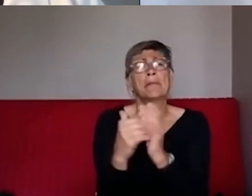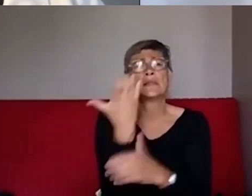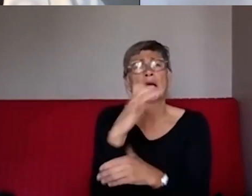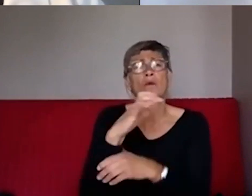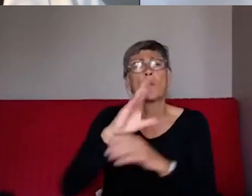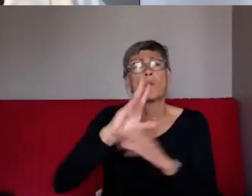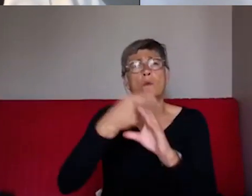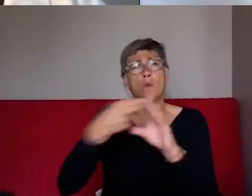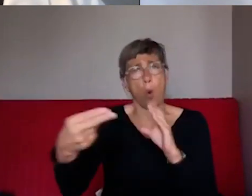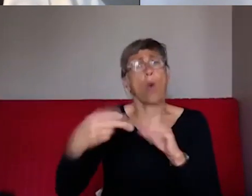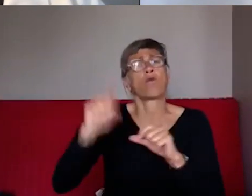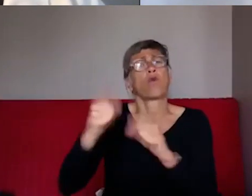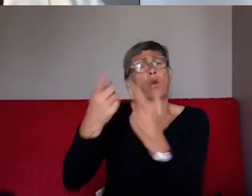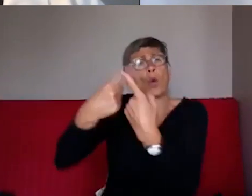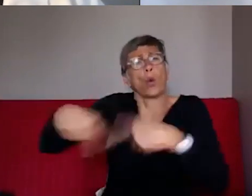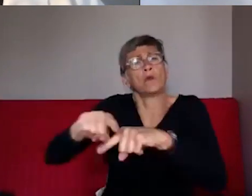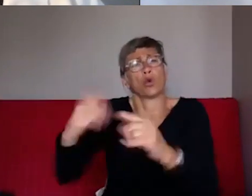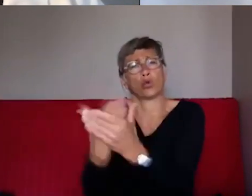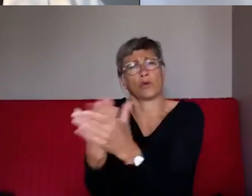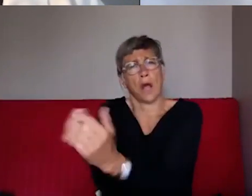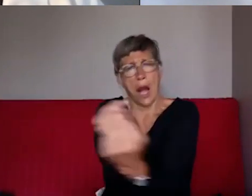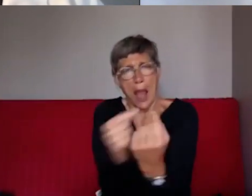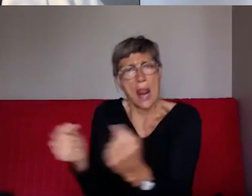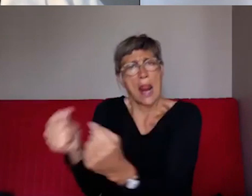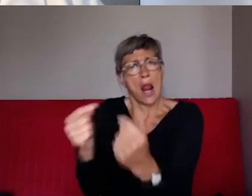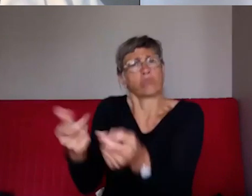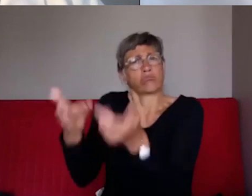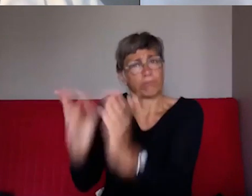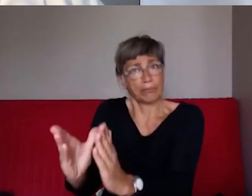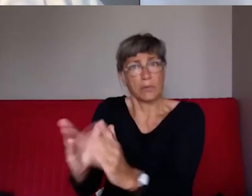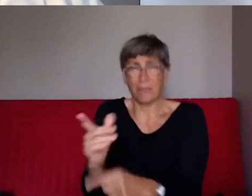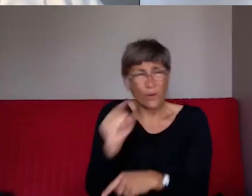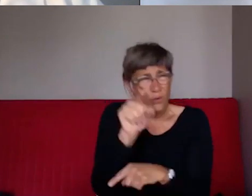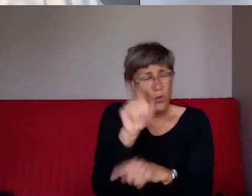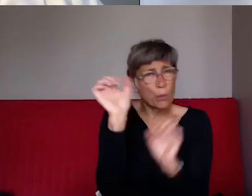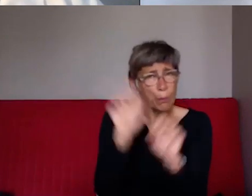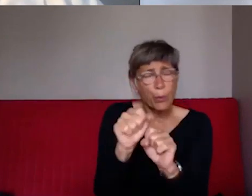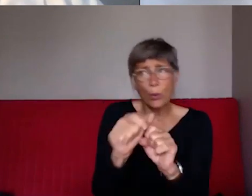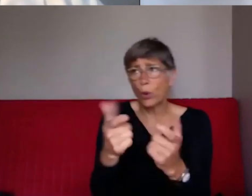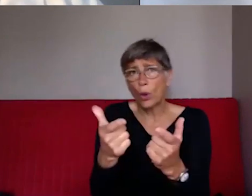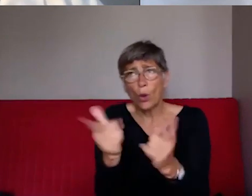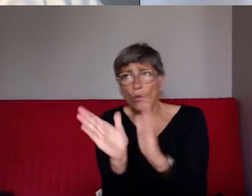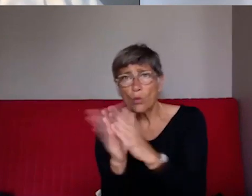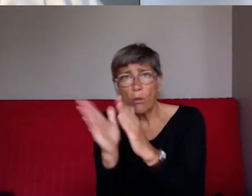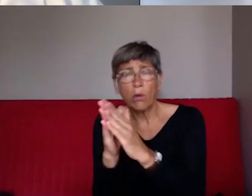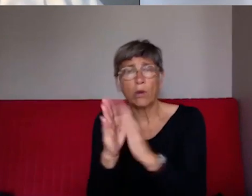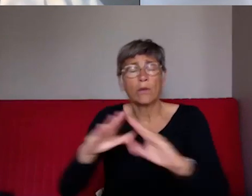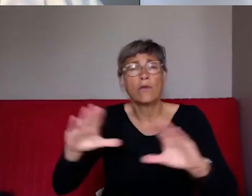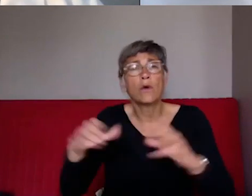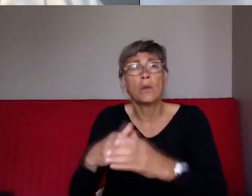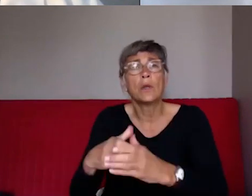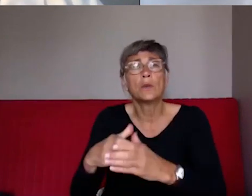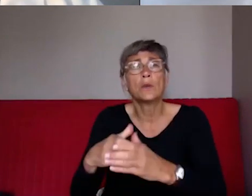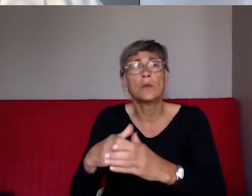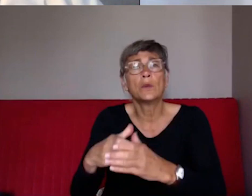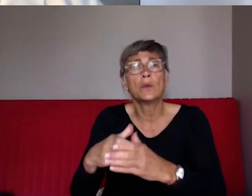instruit de manière particulière, mais vraiment n'hésitez pas à demander des formations, par exemple,